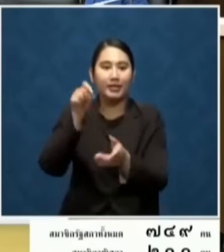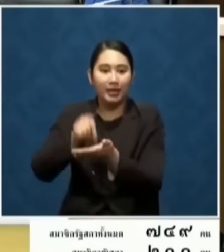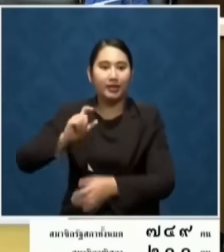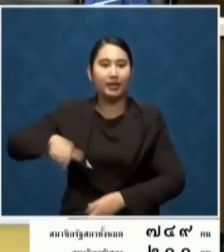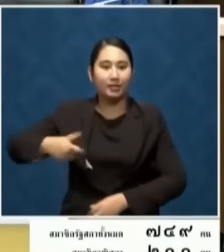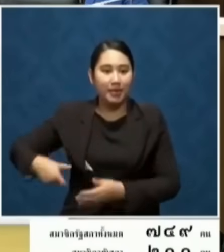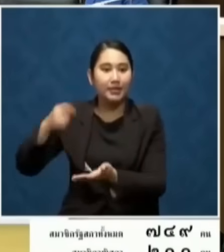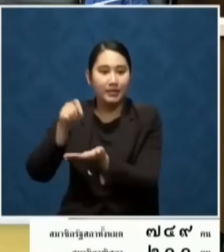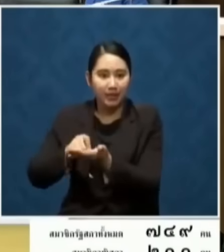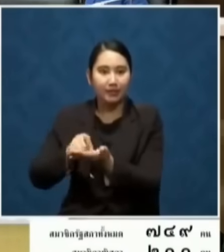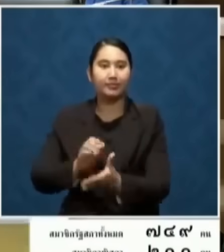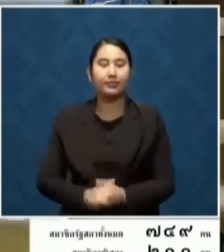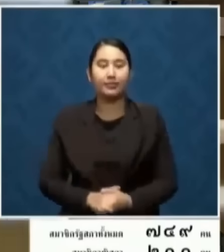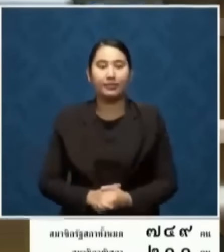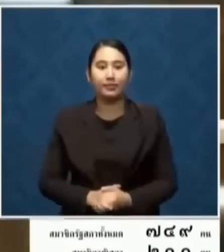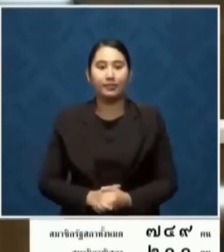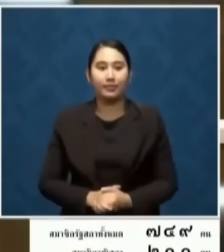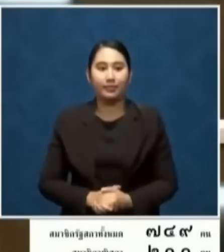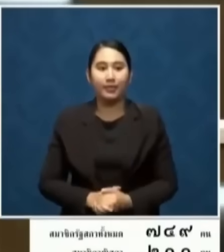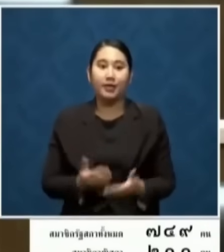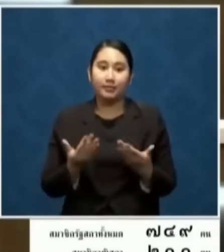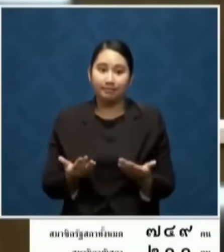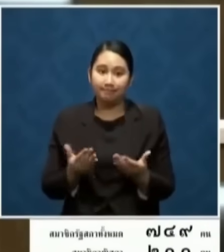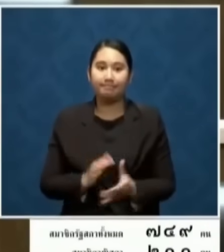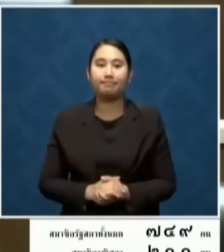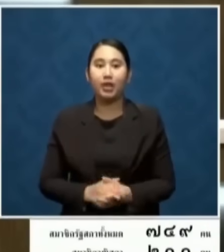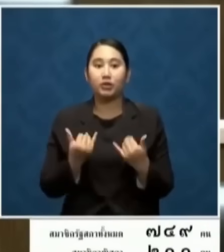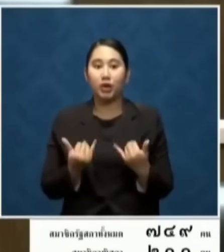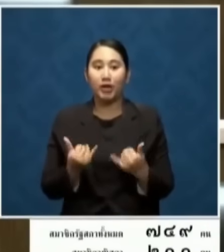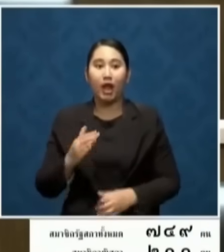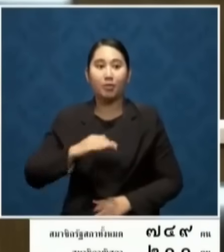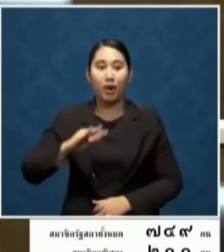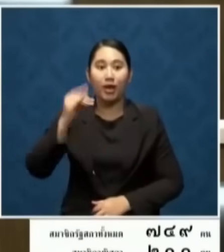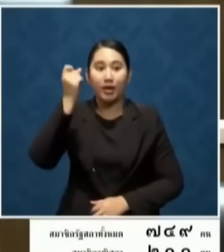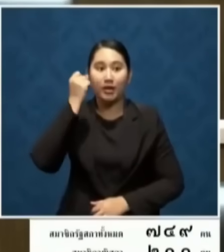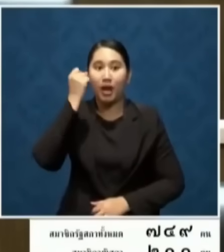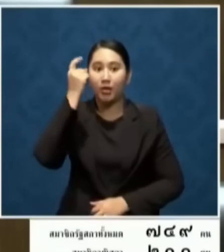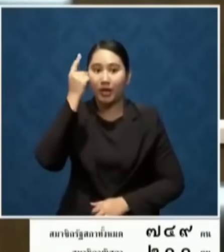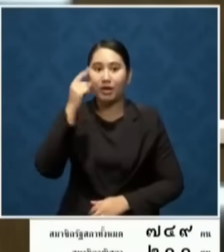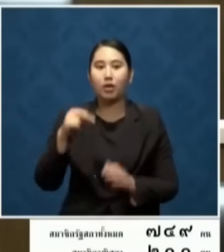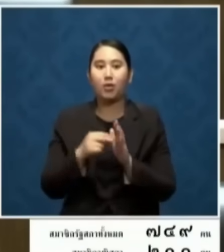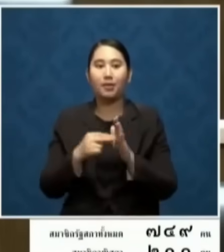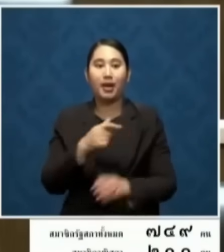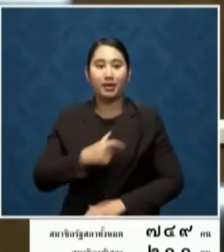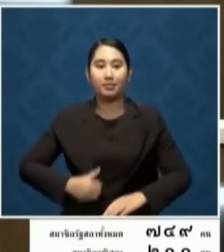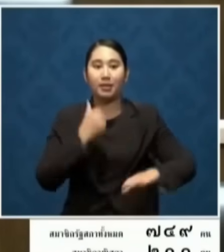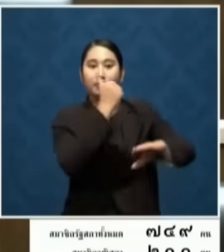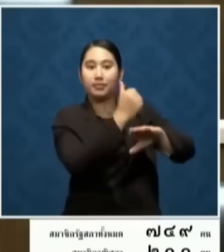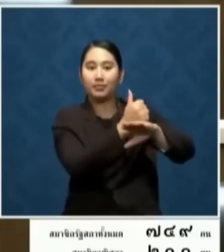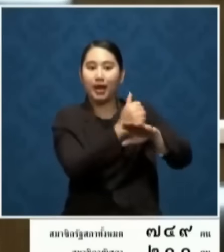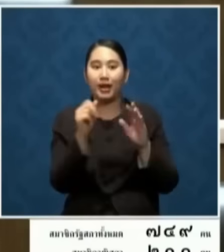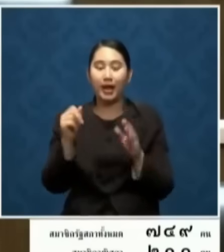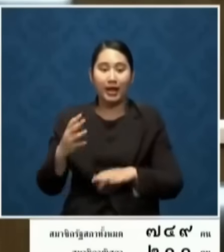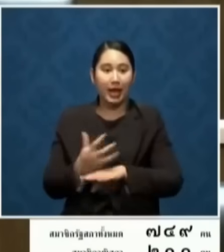ญาในฐานะว่าที่นายกรัฐมนตรีสุดท้ายค่ะคุณพิธาบอกว่าปัญหายาเสพติดและน้ำมันเถื่อนช่วง4ปีที่ผ่